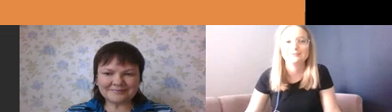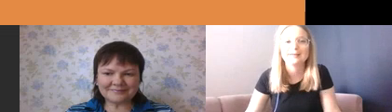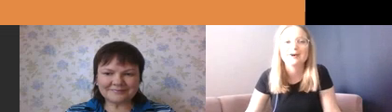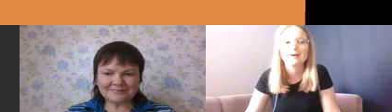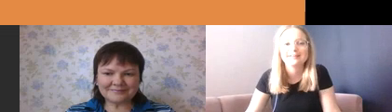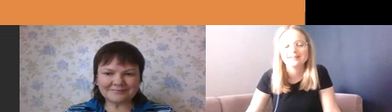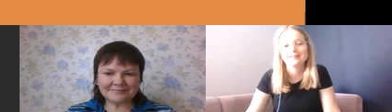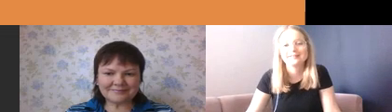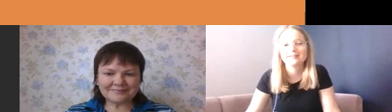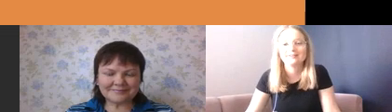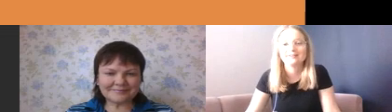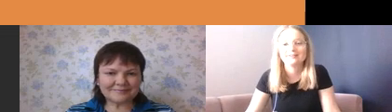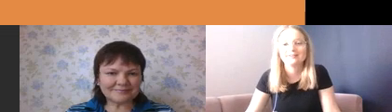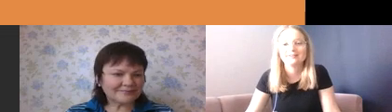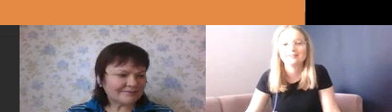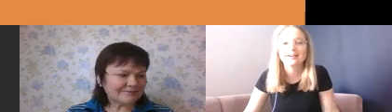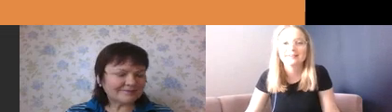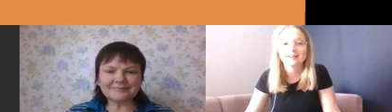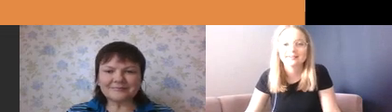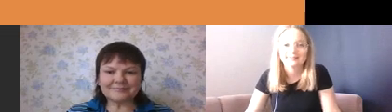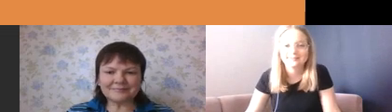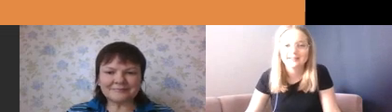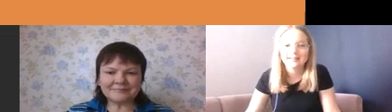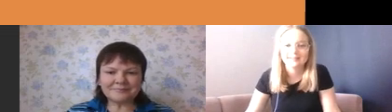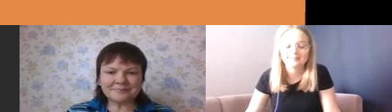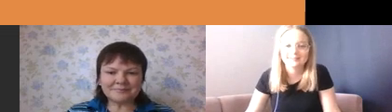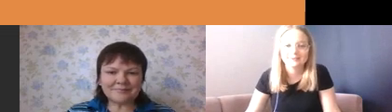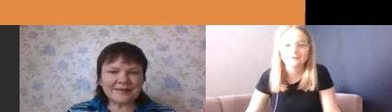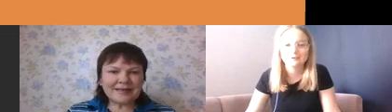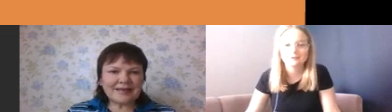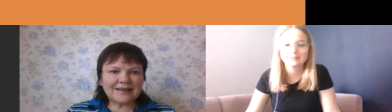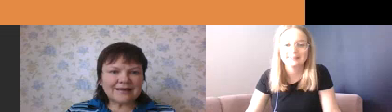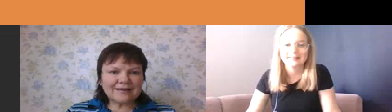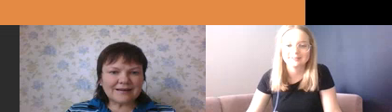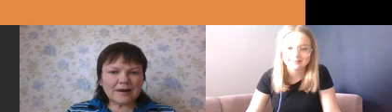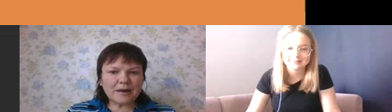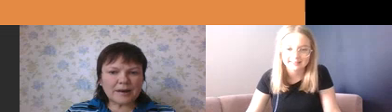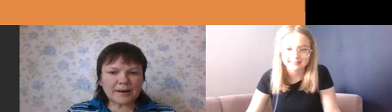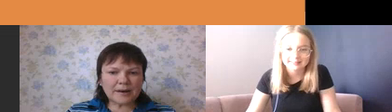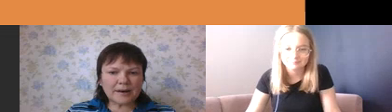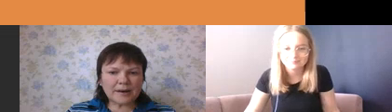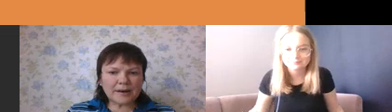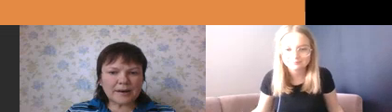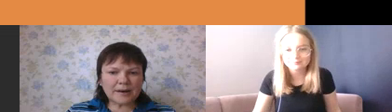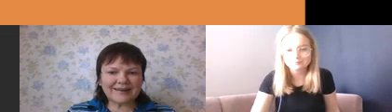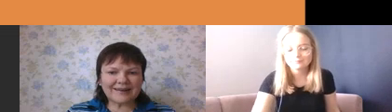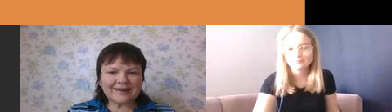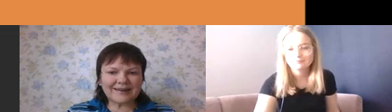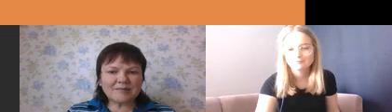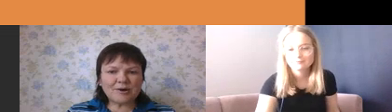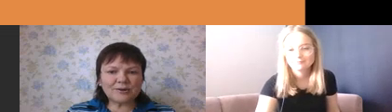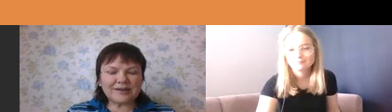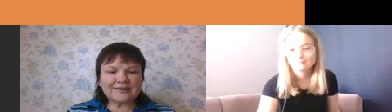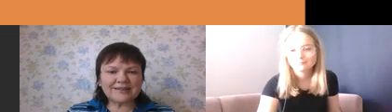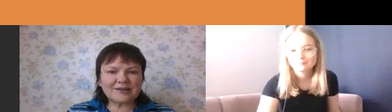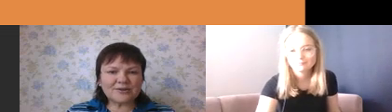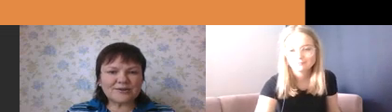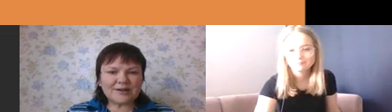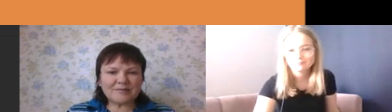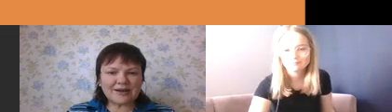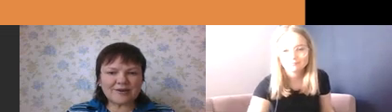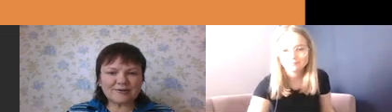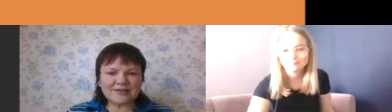on kasu ja võib-olla hea teada, et kuidas kodus ise seisvad edasi tegeleda. Ja ma loodan,